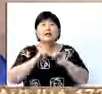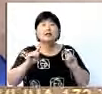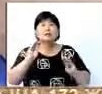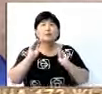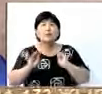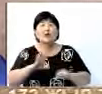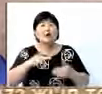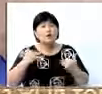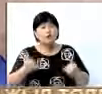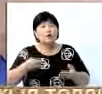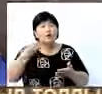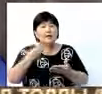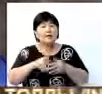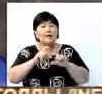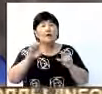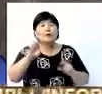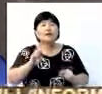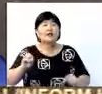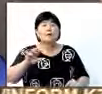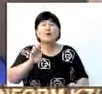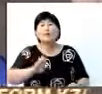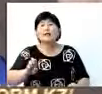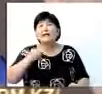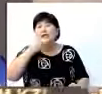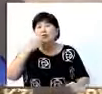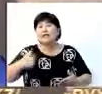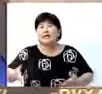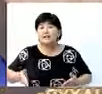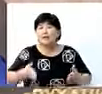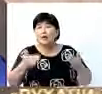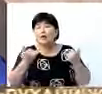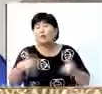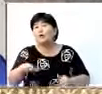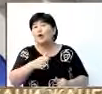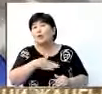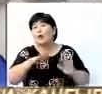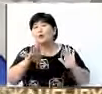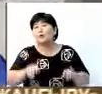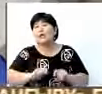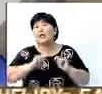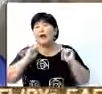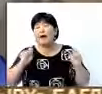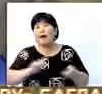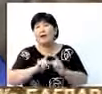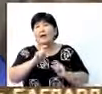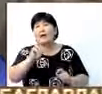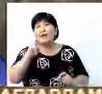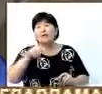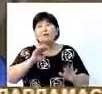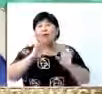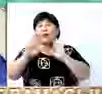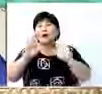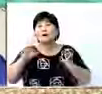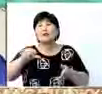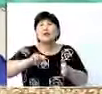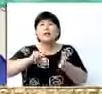болатын. Бүгінде киелі нысан Батыс Еуропа, Батыс Қытай автодәлізі бойындағы рухани орталыққа айналды. Экспо халықаралық көрмесінің тізіміне